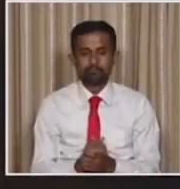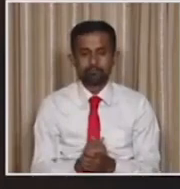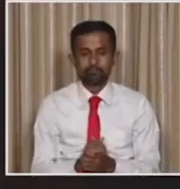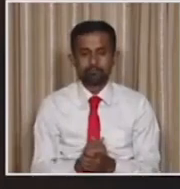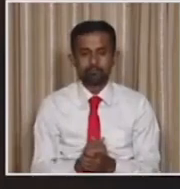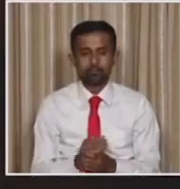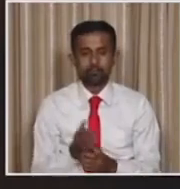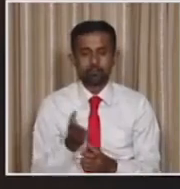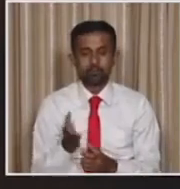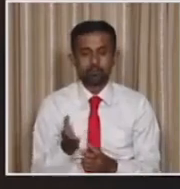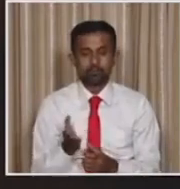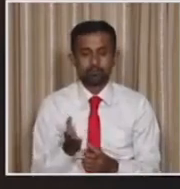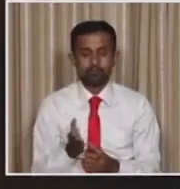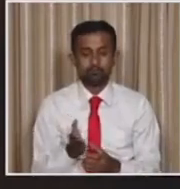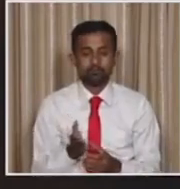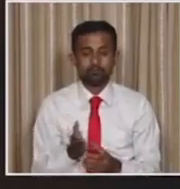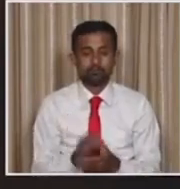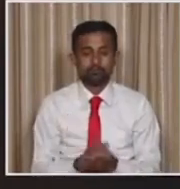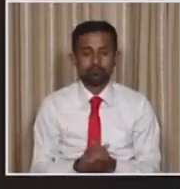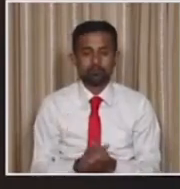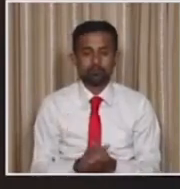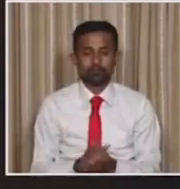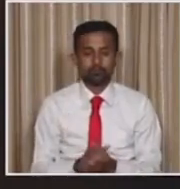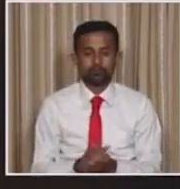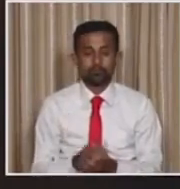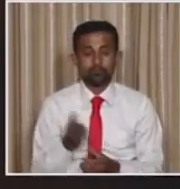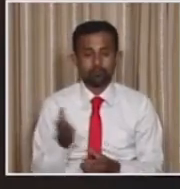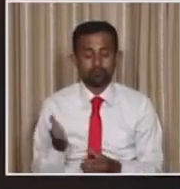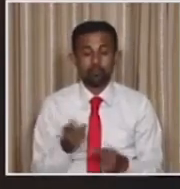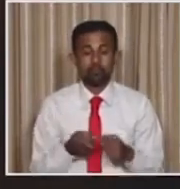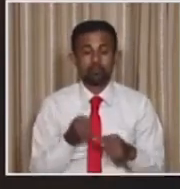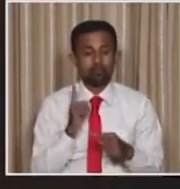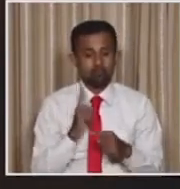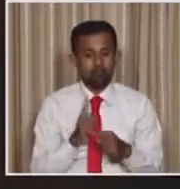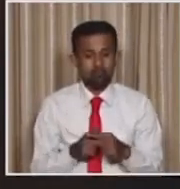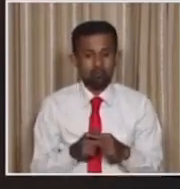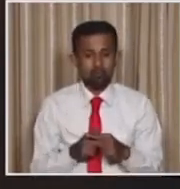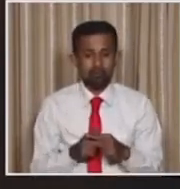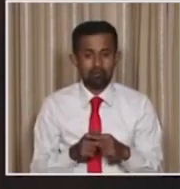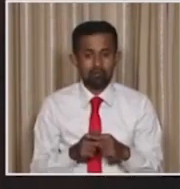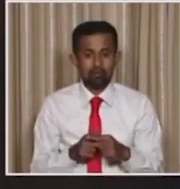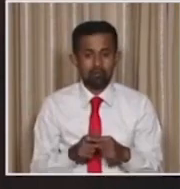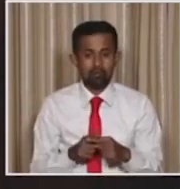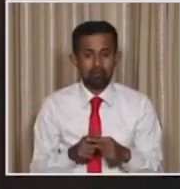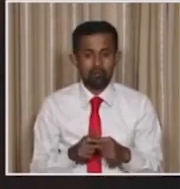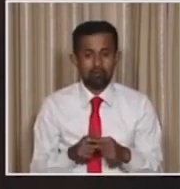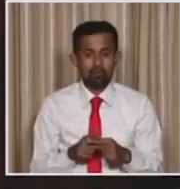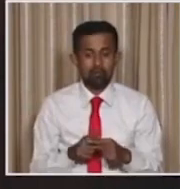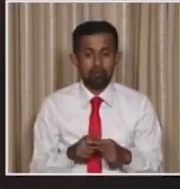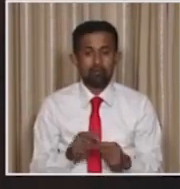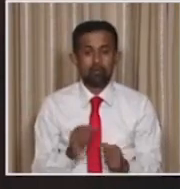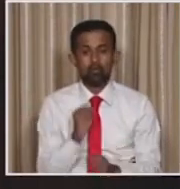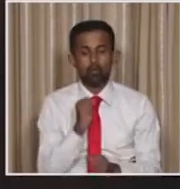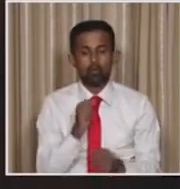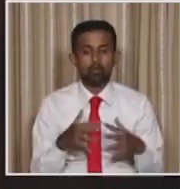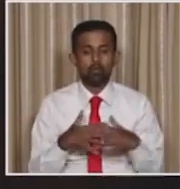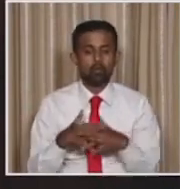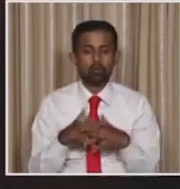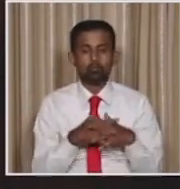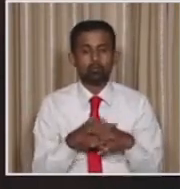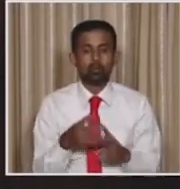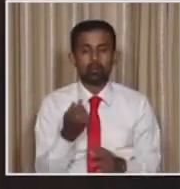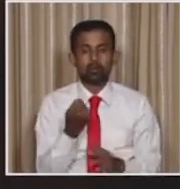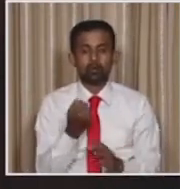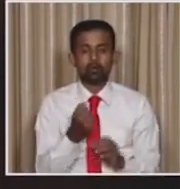this is a prime example in the world how a welfare economy fails.